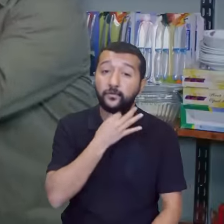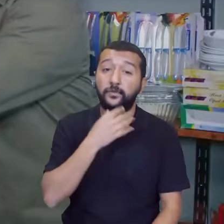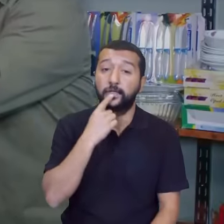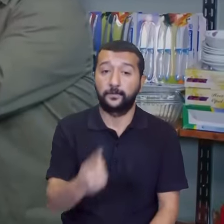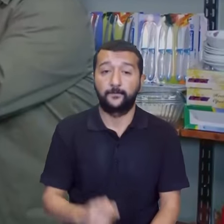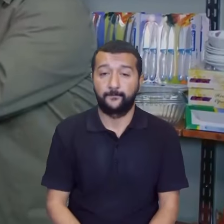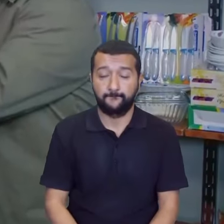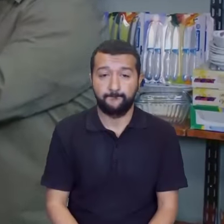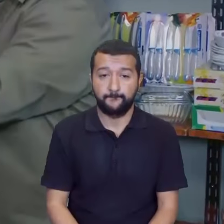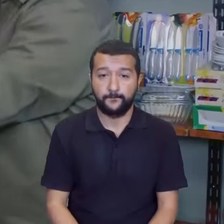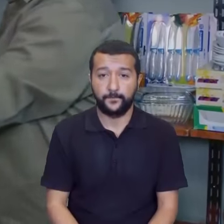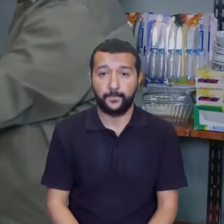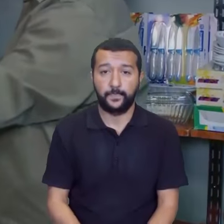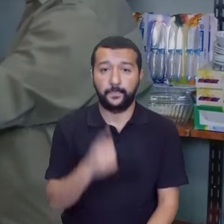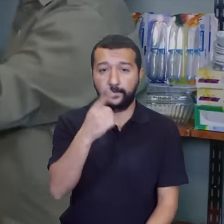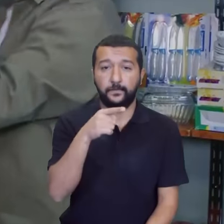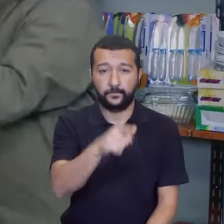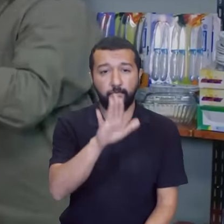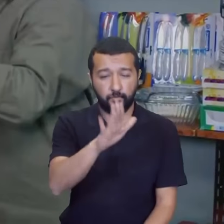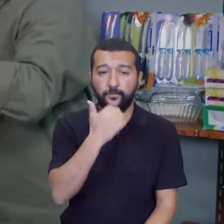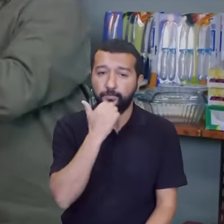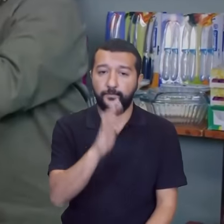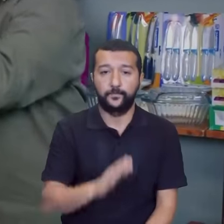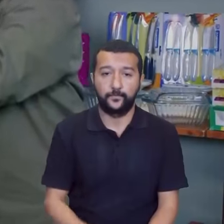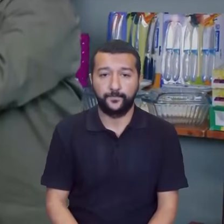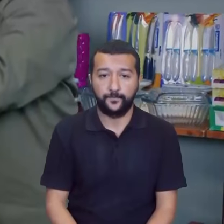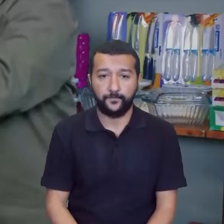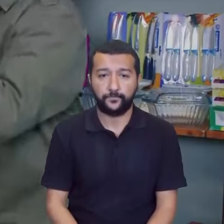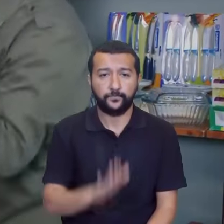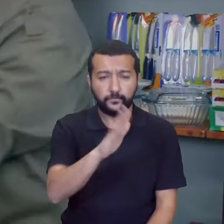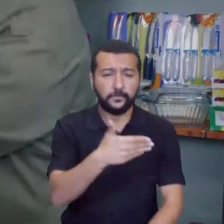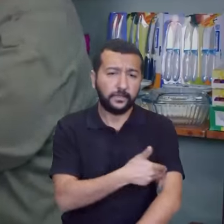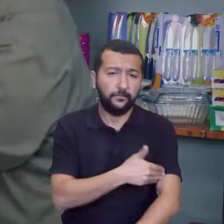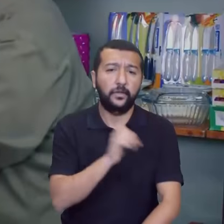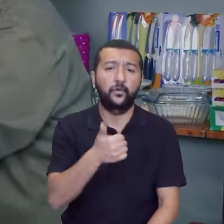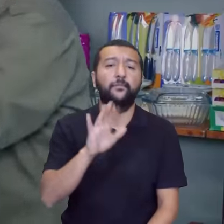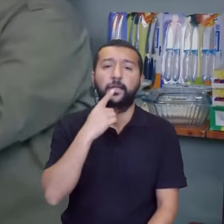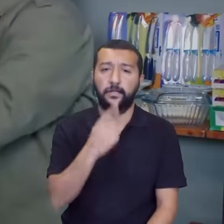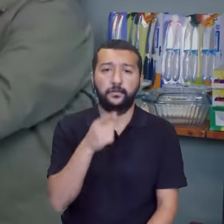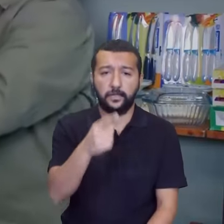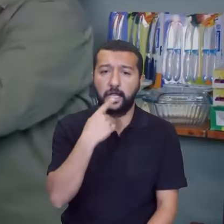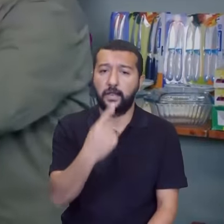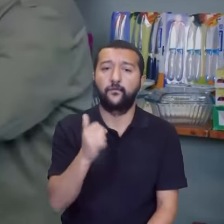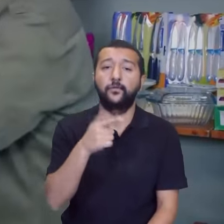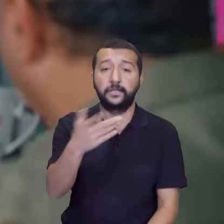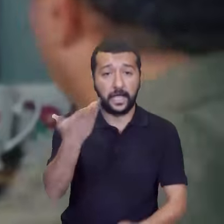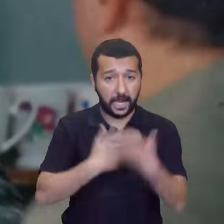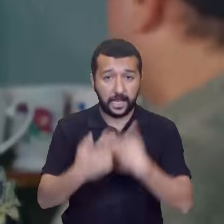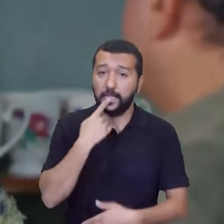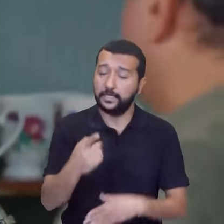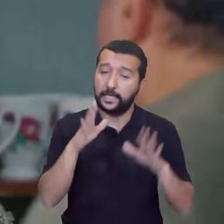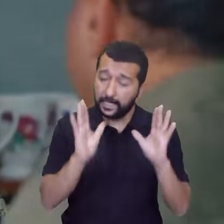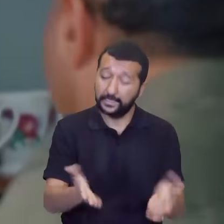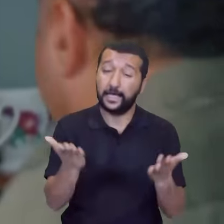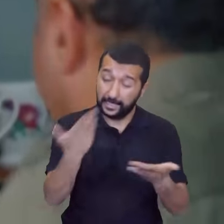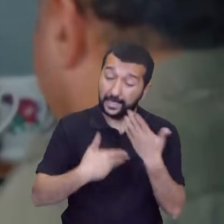hadi. Zahmet etmeseydin ya. Ya tamam zahmet. Ne demek ya? Bunun lafı mı olur? Sen anlat yeter